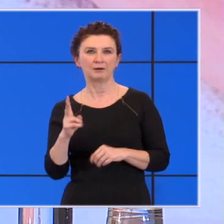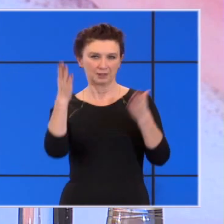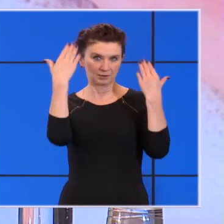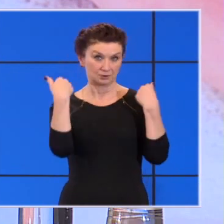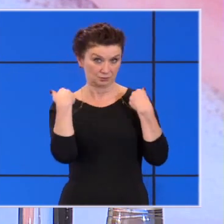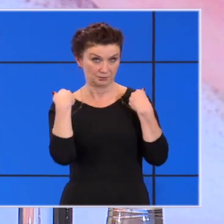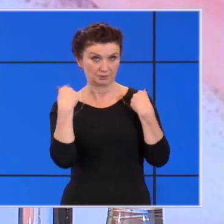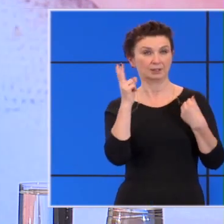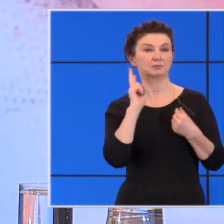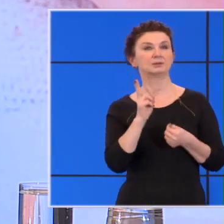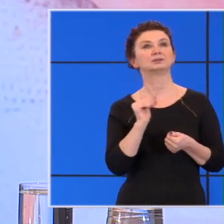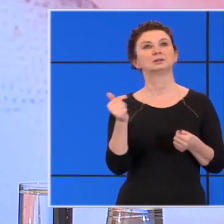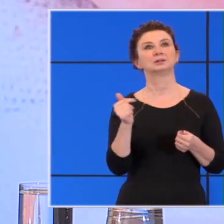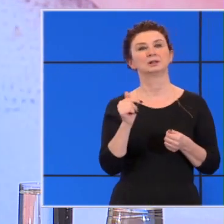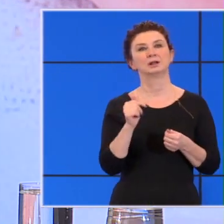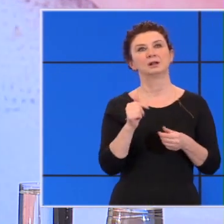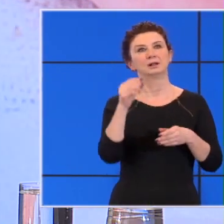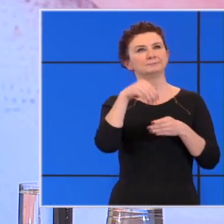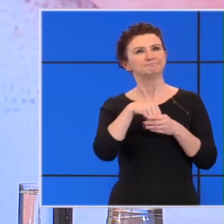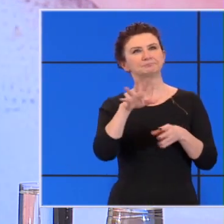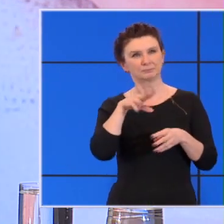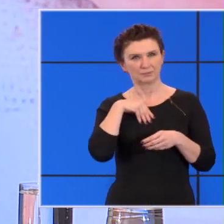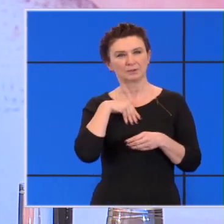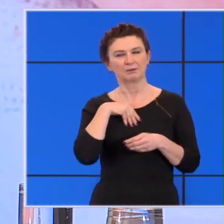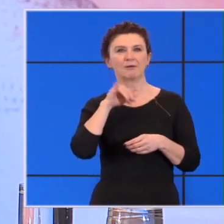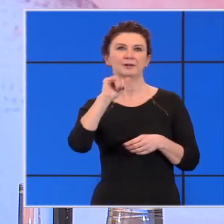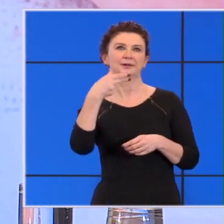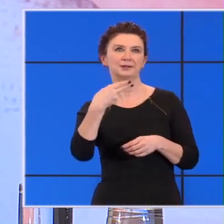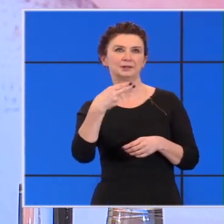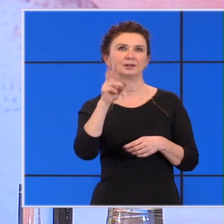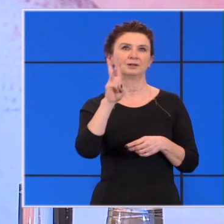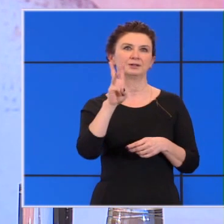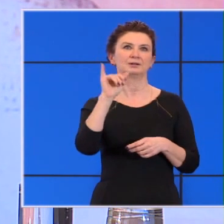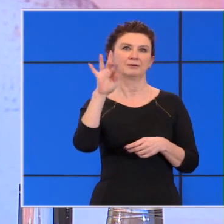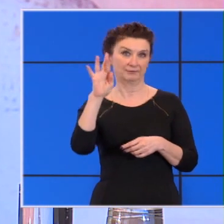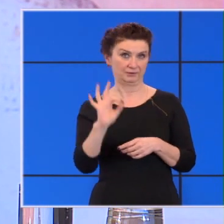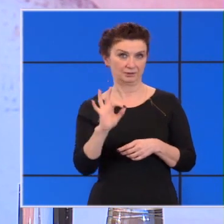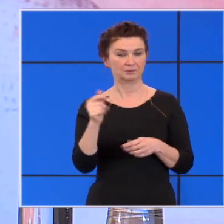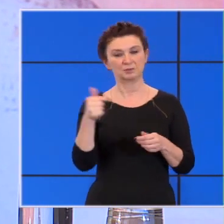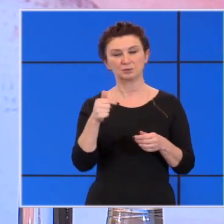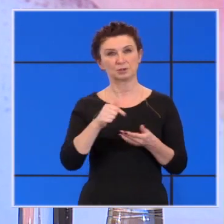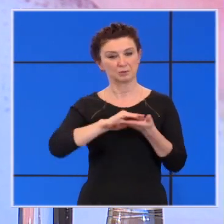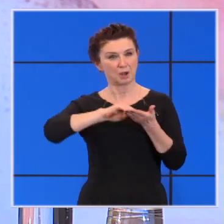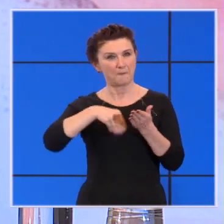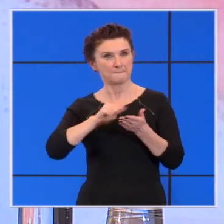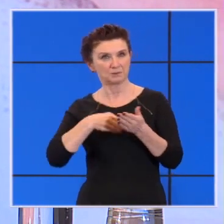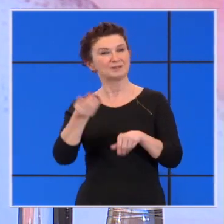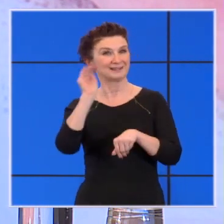specjalne pozwolenie wydawane przez Ministerstwo Zdrowia. Każdy bank komórek także będzie certyfikowany przez ministra